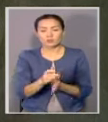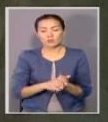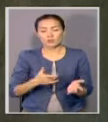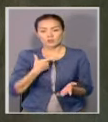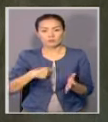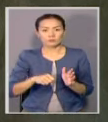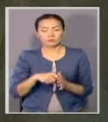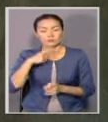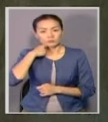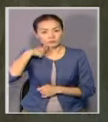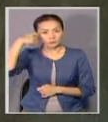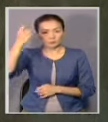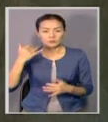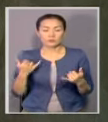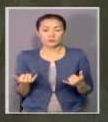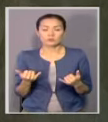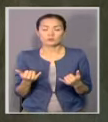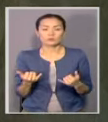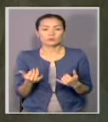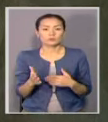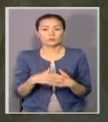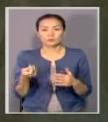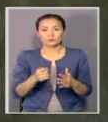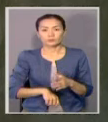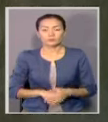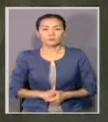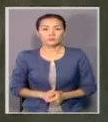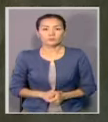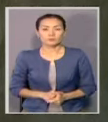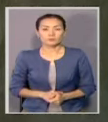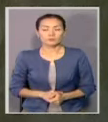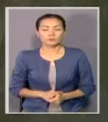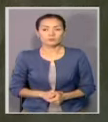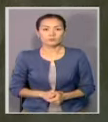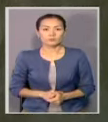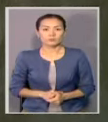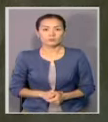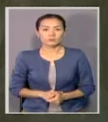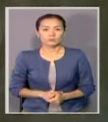қол жұмсаған. Қазір бұл үйдің есігі құлыпталып тұр.